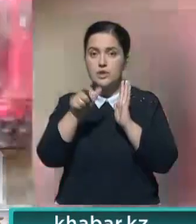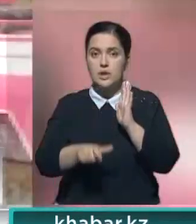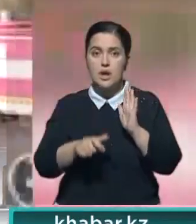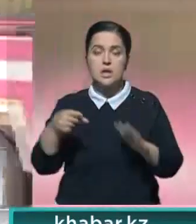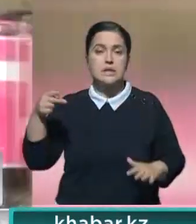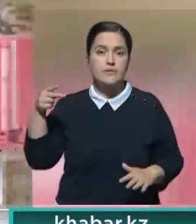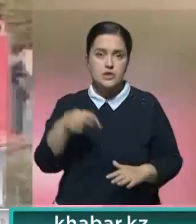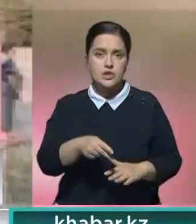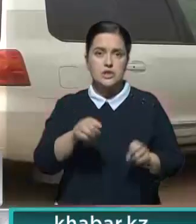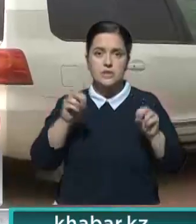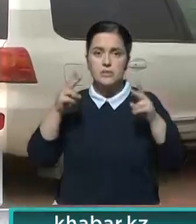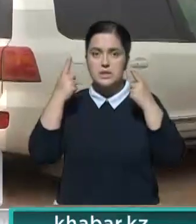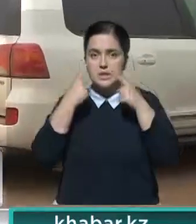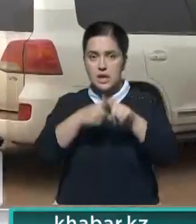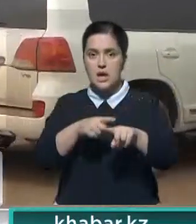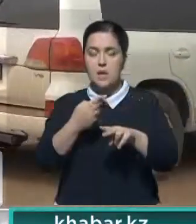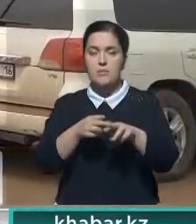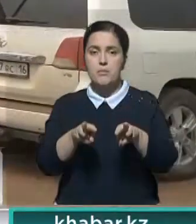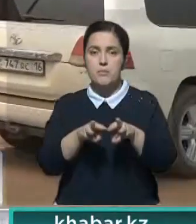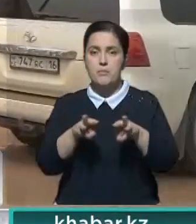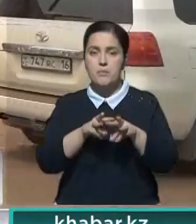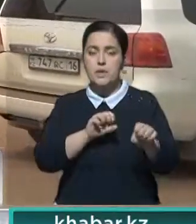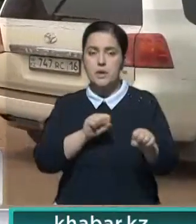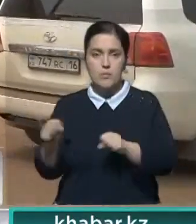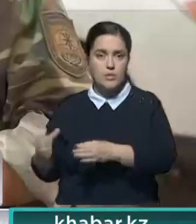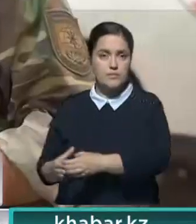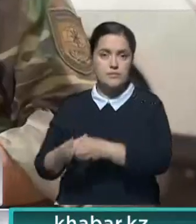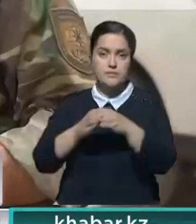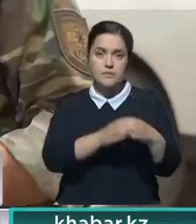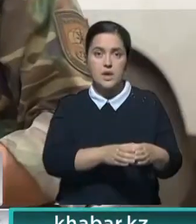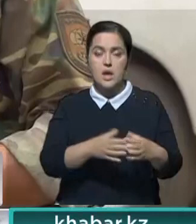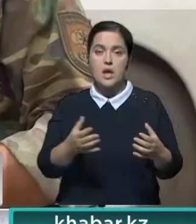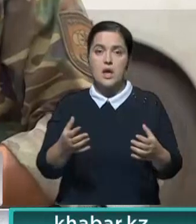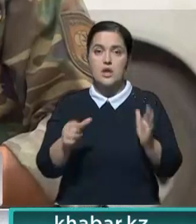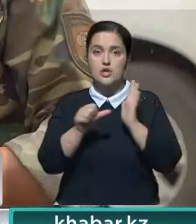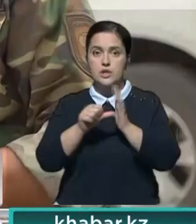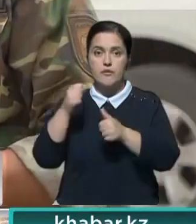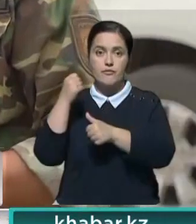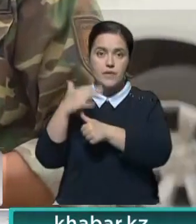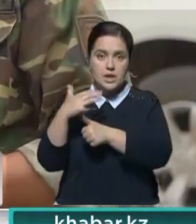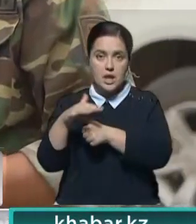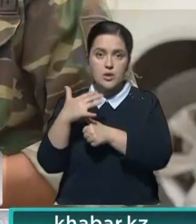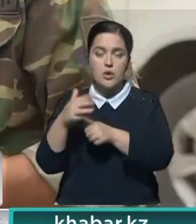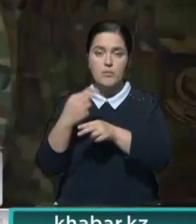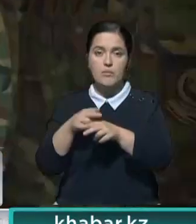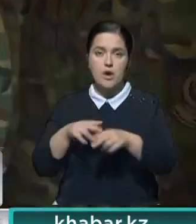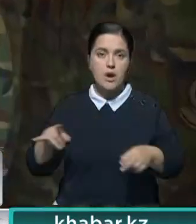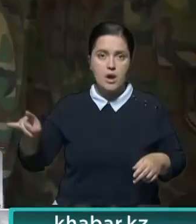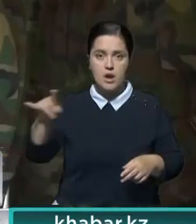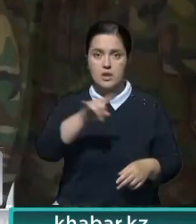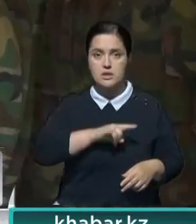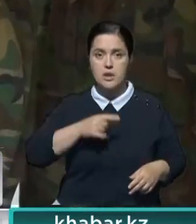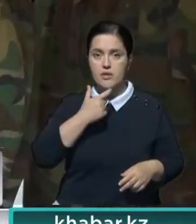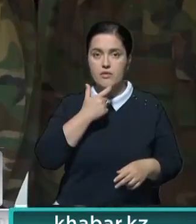задействовано почти 2.000 единиц техники подключены силы Минобороны Спасатели привлекли шесть вертолётов осуществляется